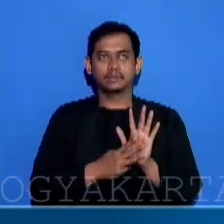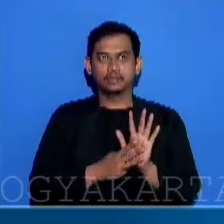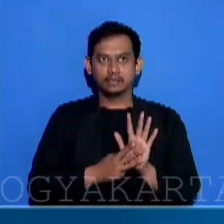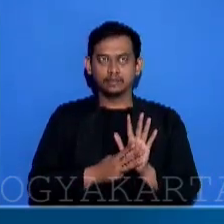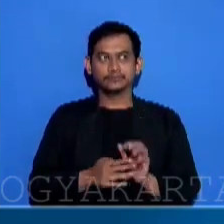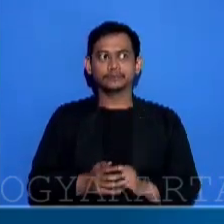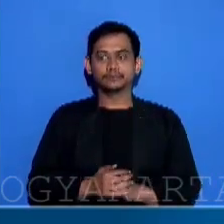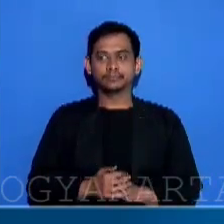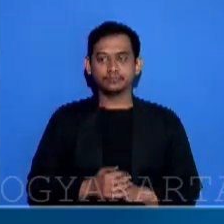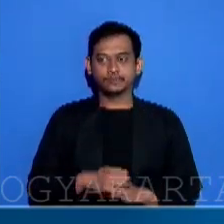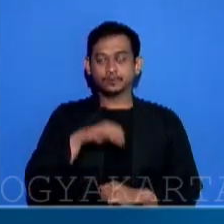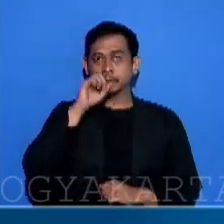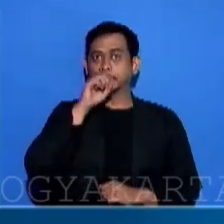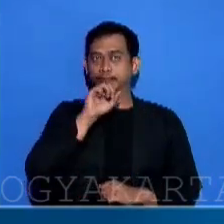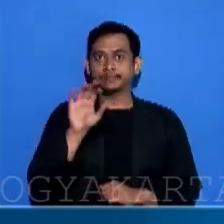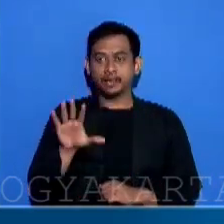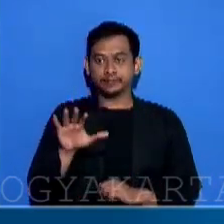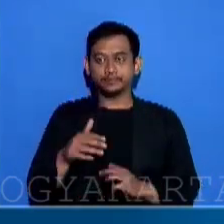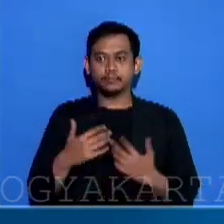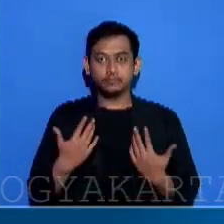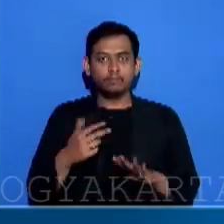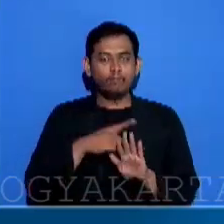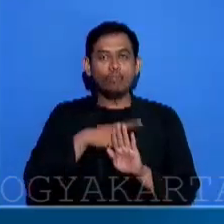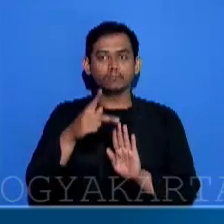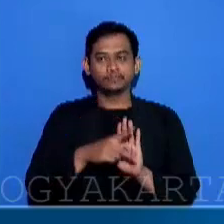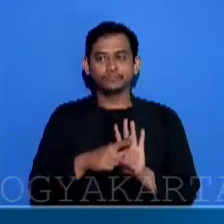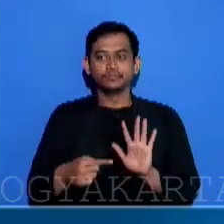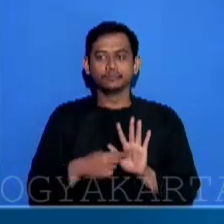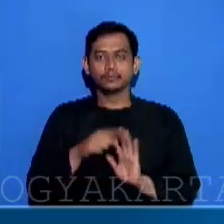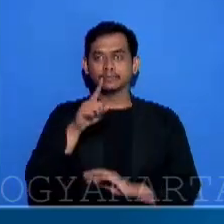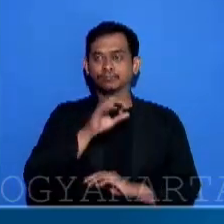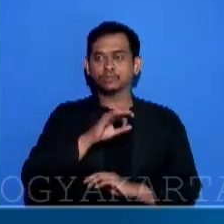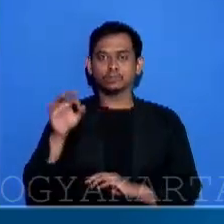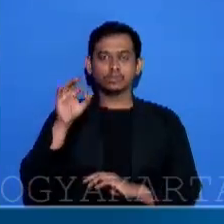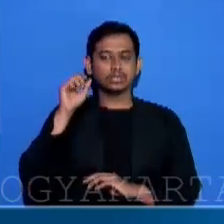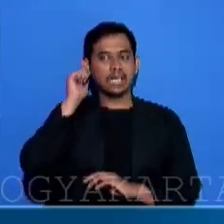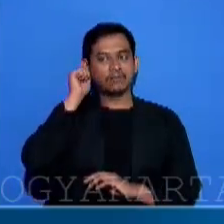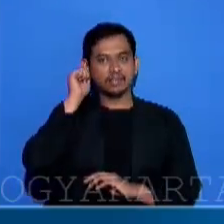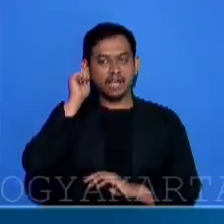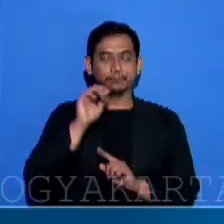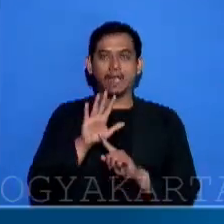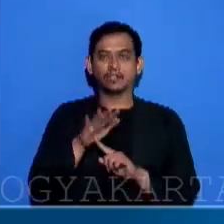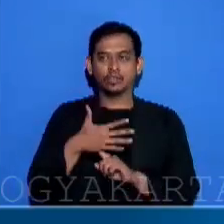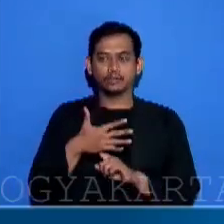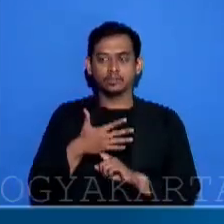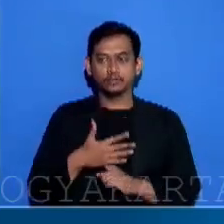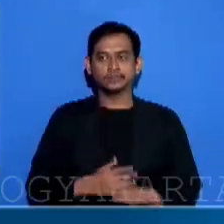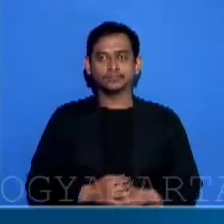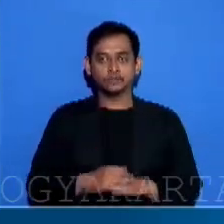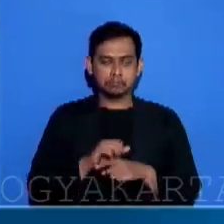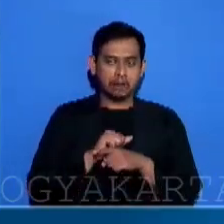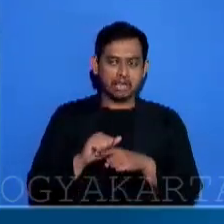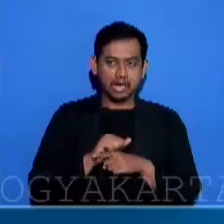Erwin Yuniati menegaskan, dalam program 1.000 Srikandi Bantul Bangkit Berkarya, para perempuan tidak hanya diberikan pelatihan